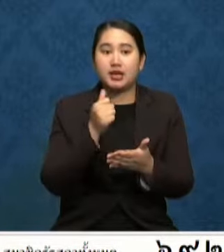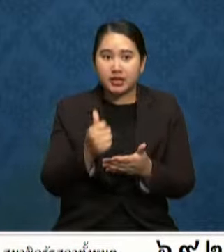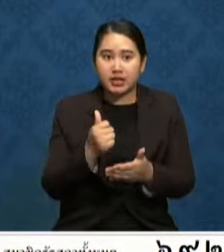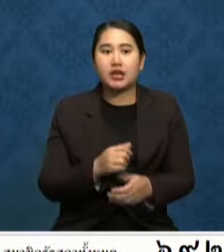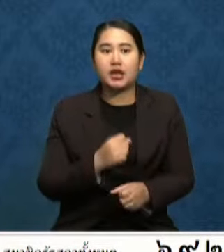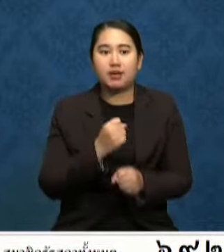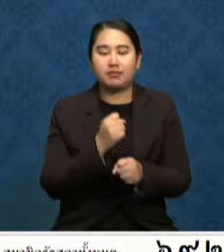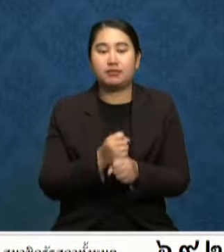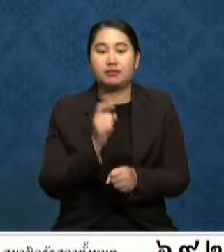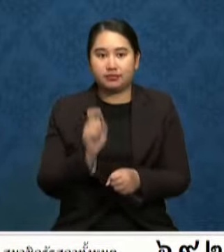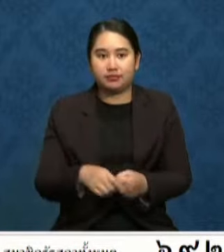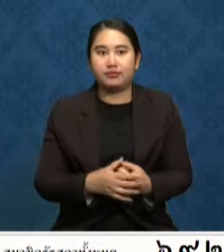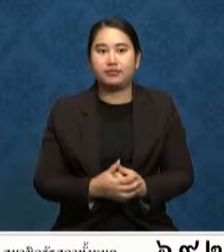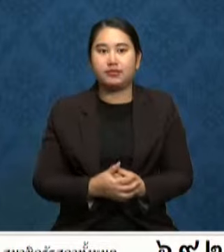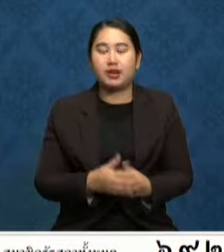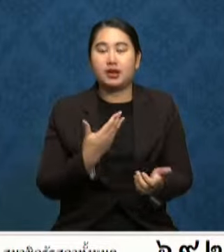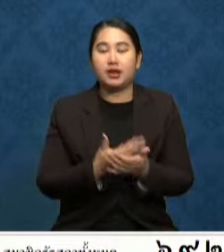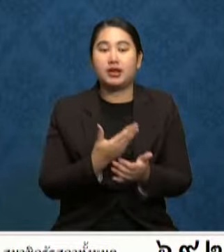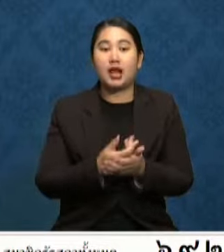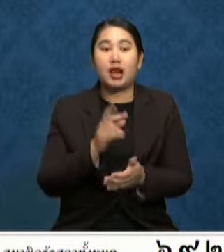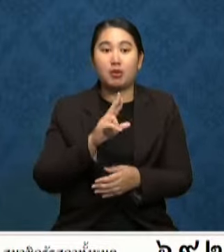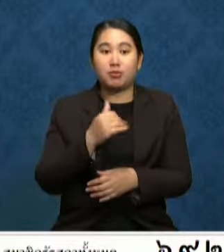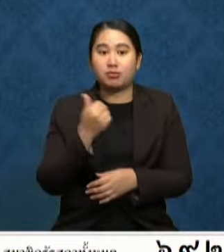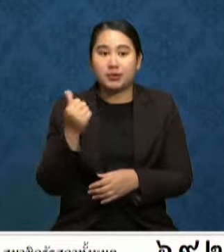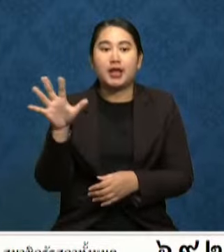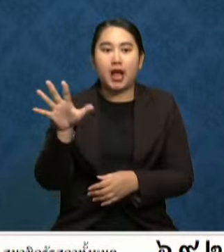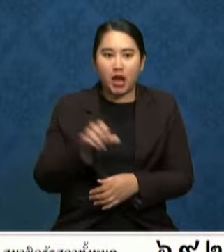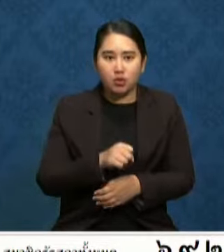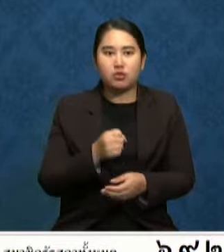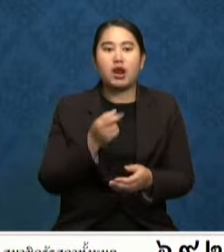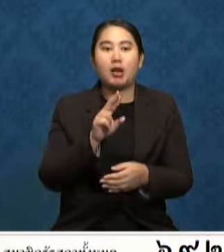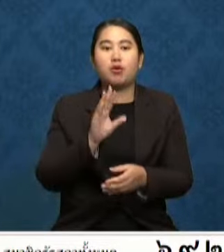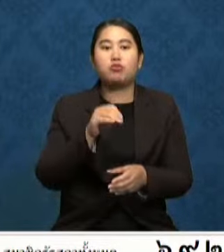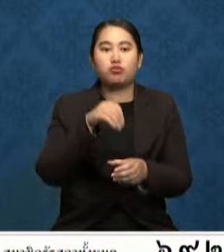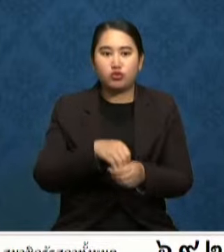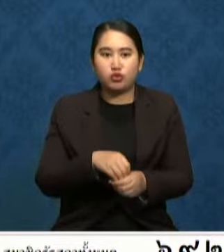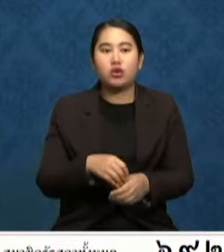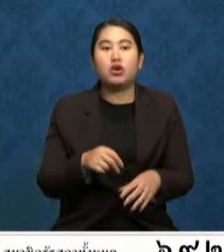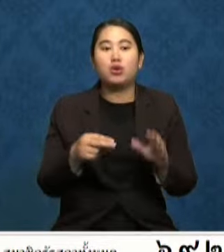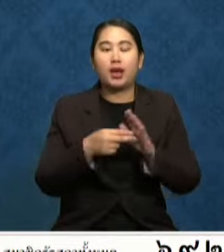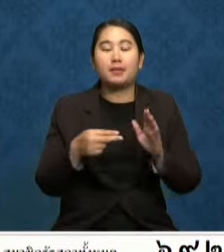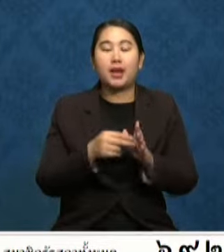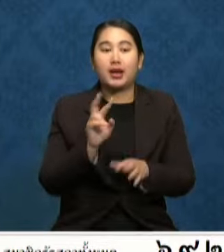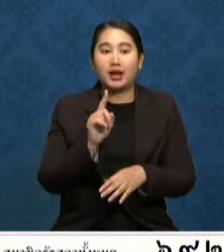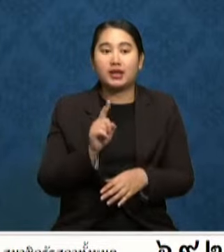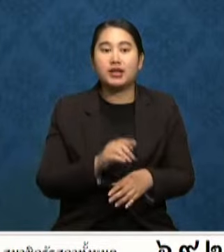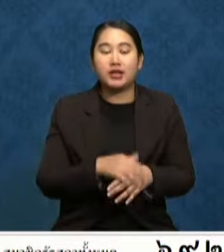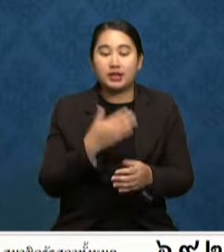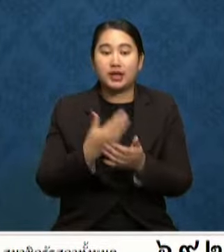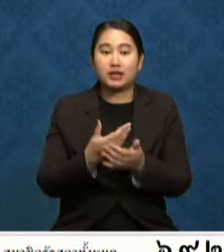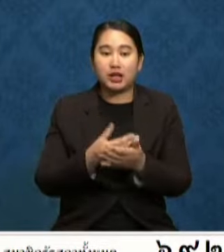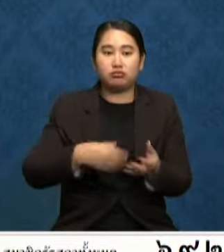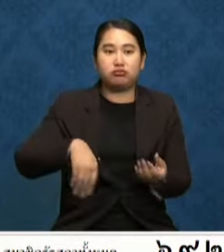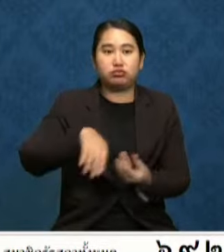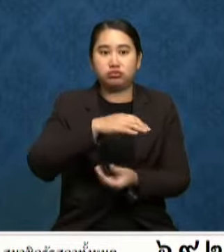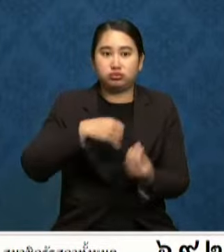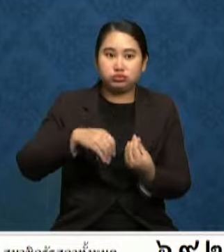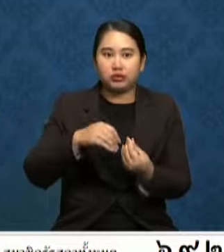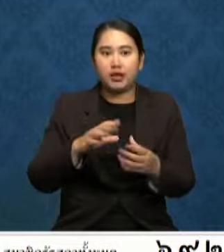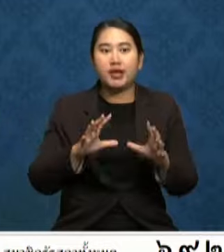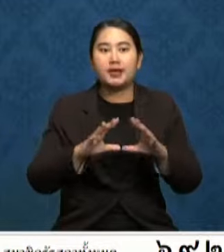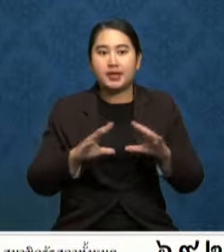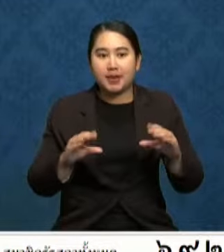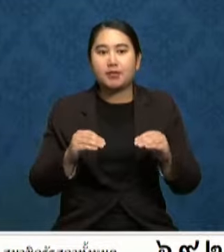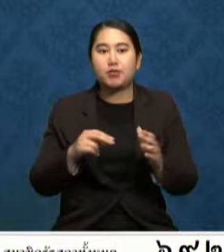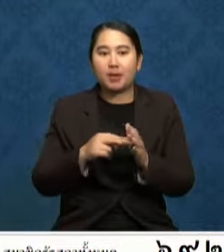ให้ทำให้ได้เอาเงินนอกระบบเข้ามาในระบบนี้หมายกว่า...เงินใระบบทคมีน้อยโทนา้ไป